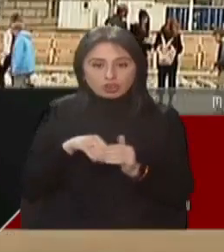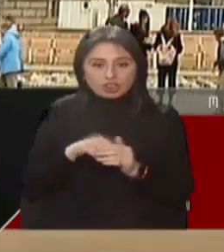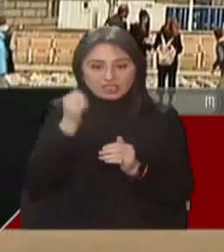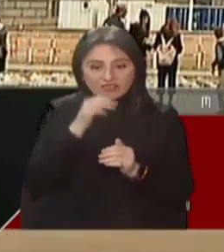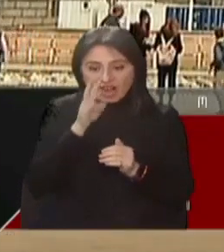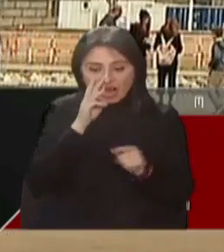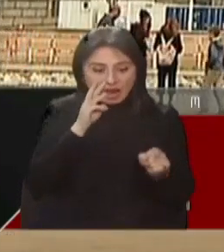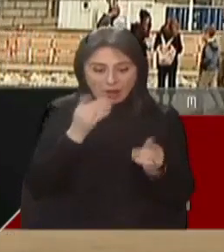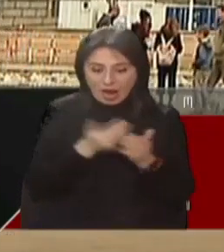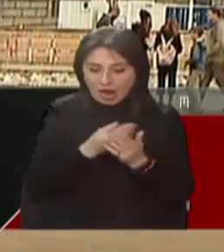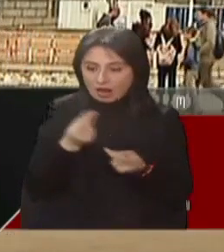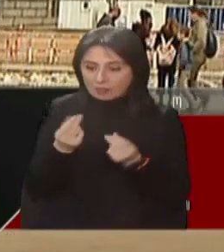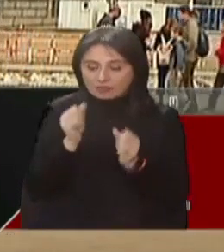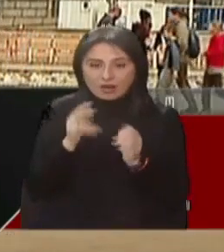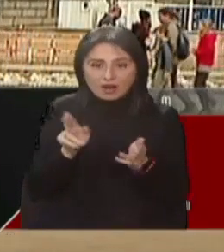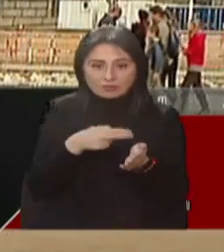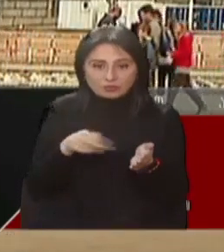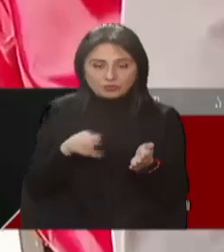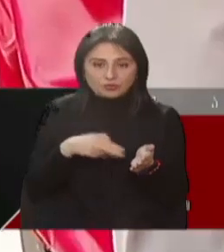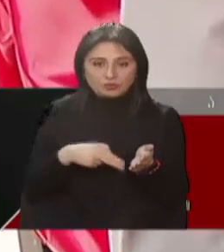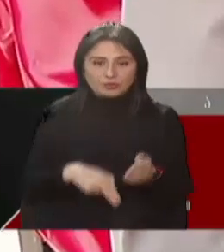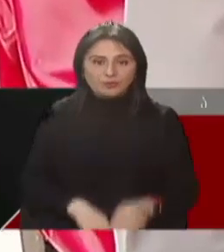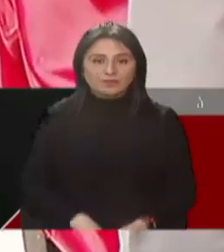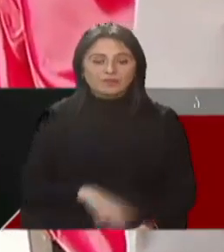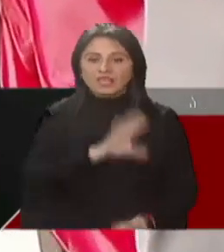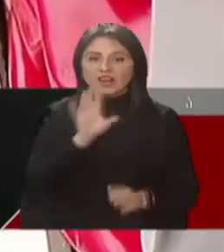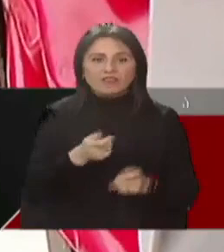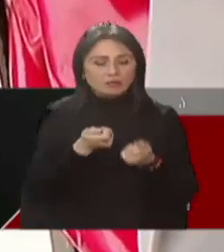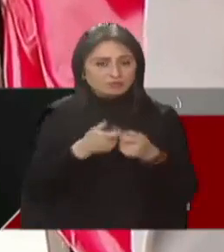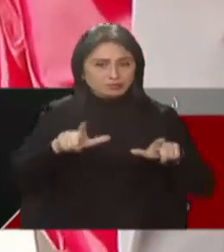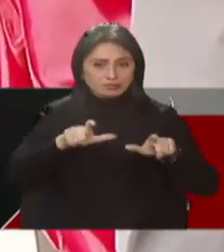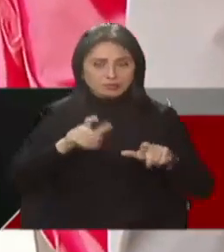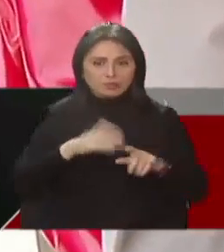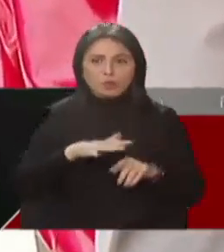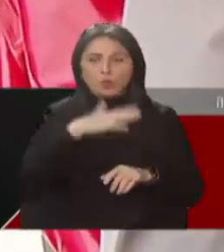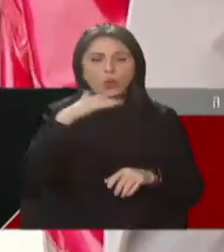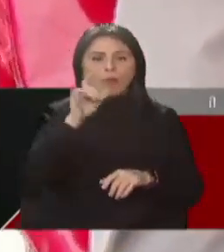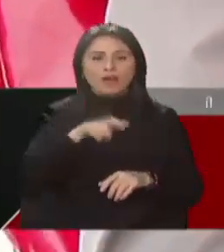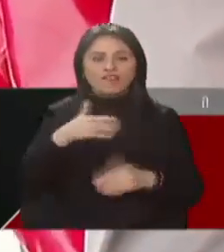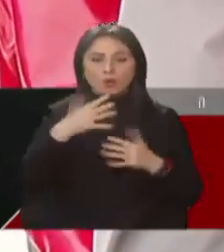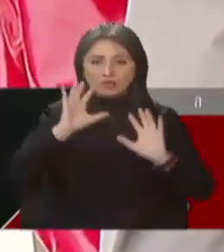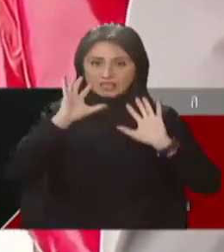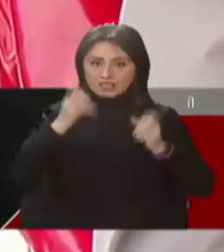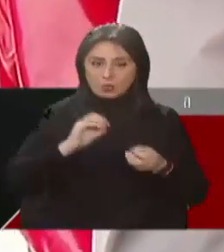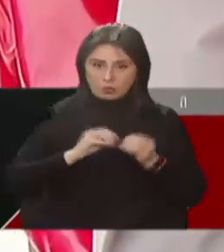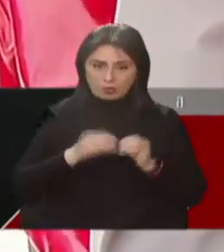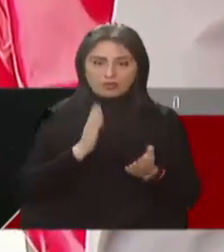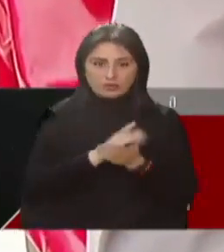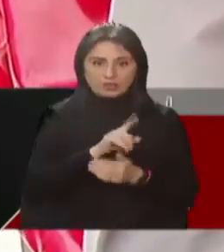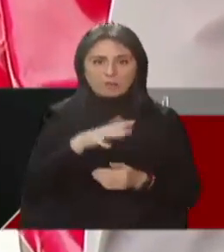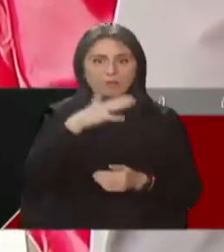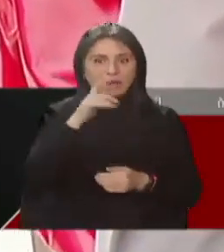ძველი ხელფასით ახალ გადასახადებს გაწვდეს. Ყველაფერი ძალიან გაძვირდა. Უამრავ ადამიანს უკვე სერიოზული პრობლემები